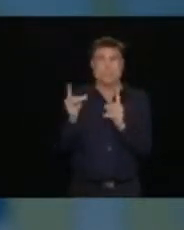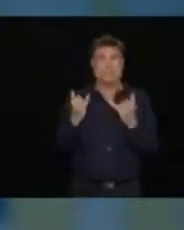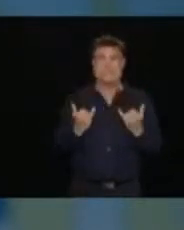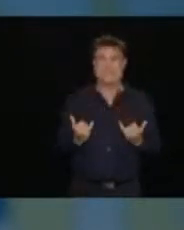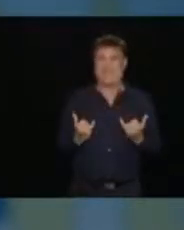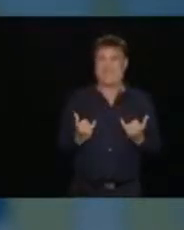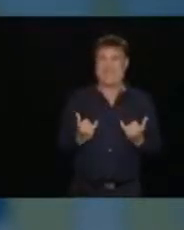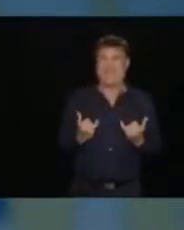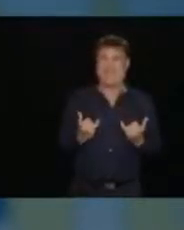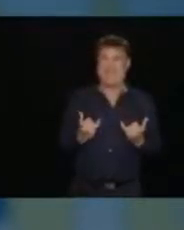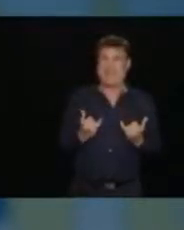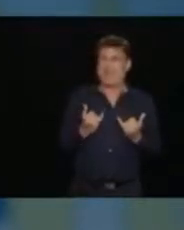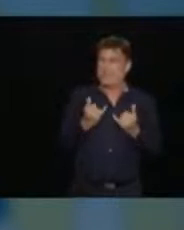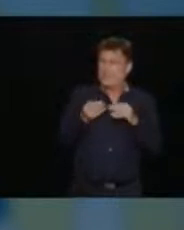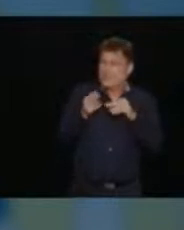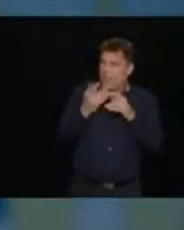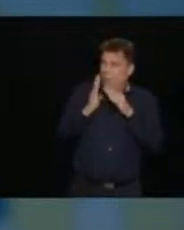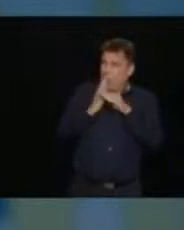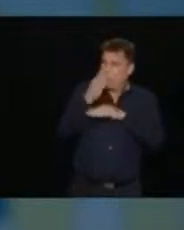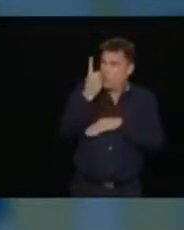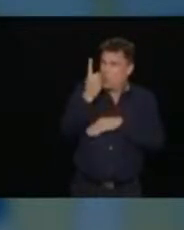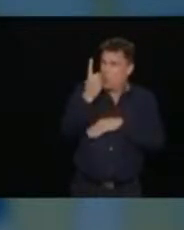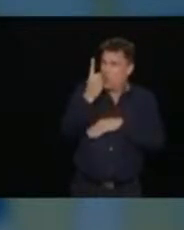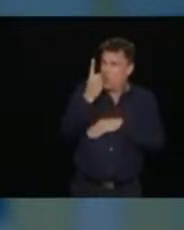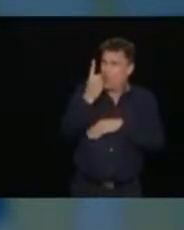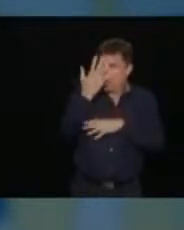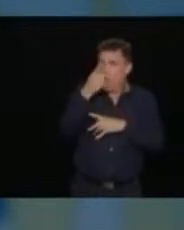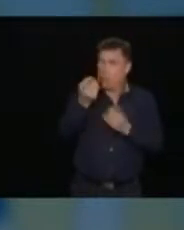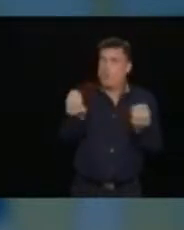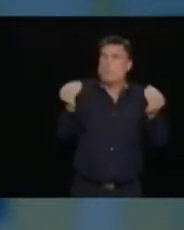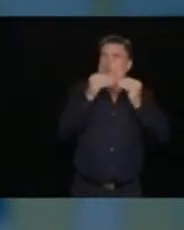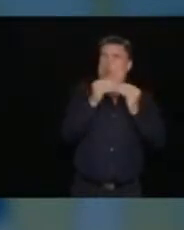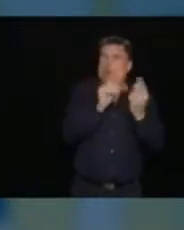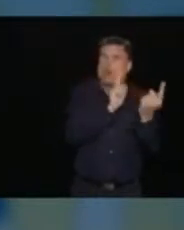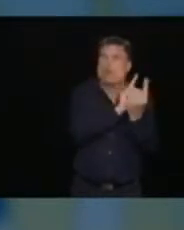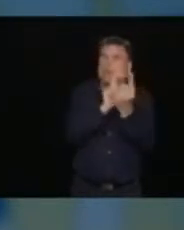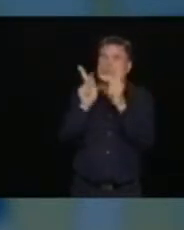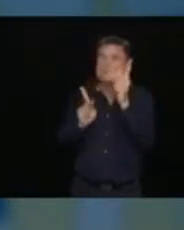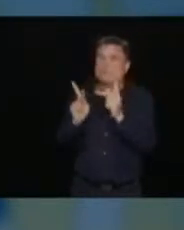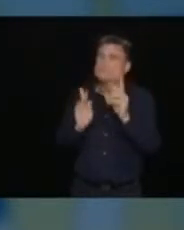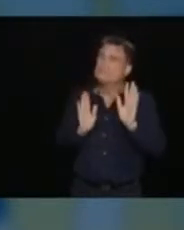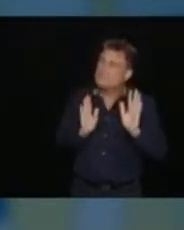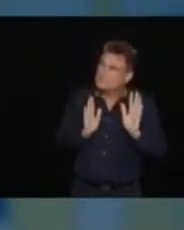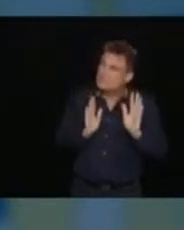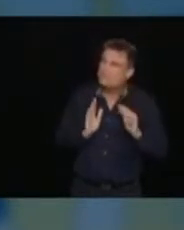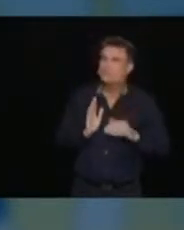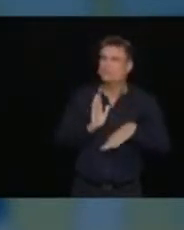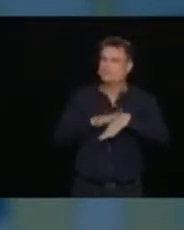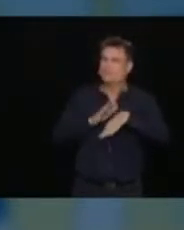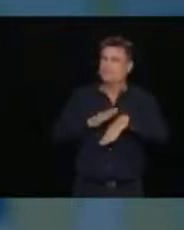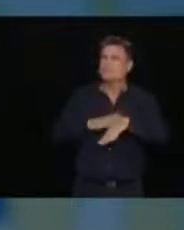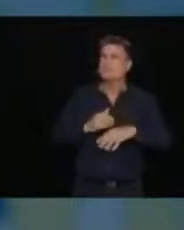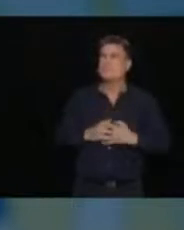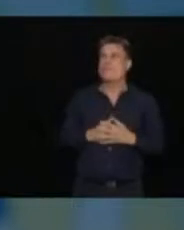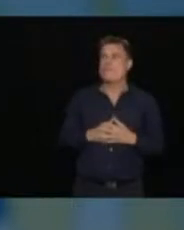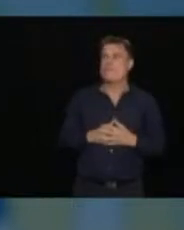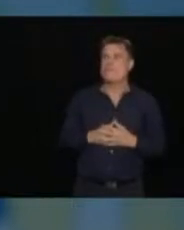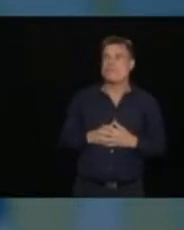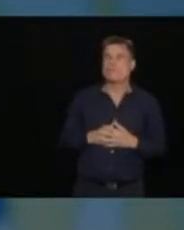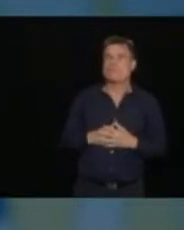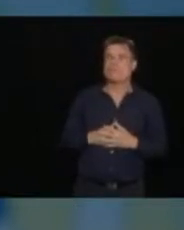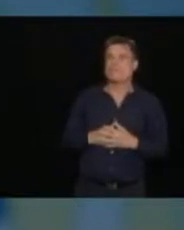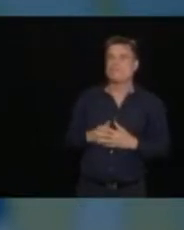始又是高于1个人，看到了吗？就是1个人传1个人，现在还是在往上走。这个到7月份又有一